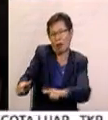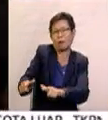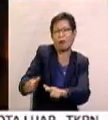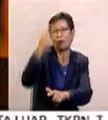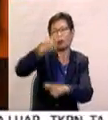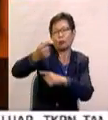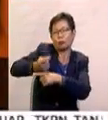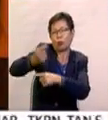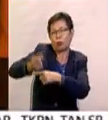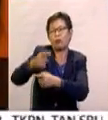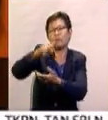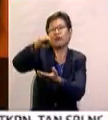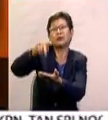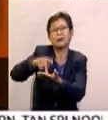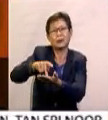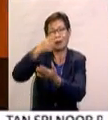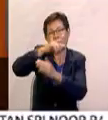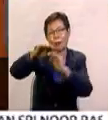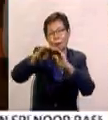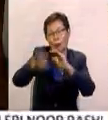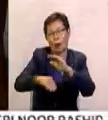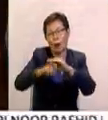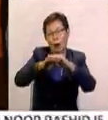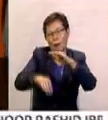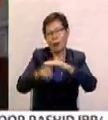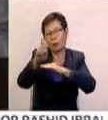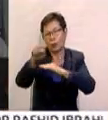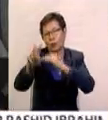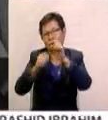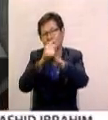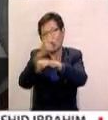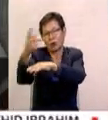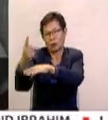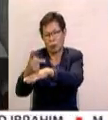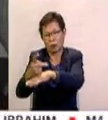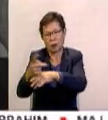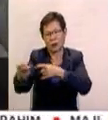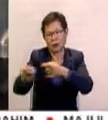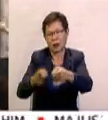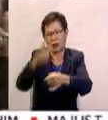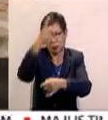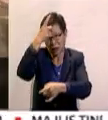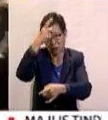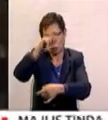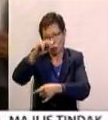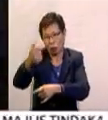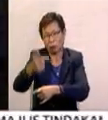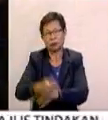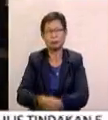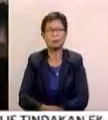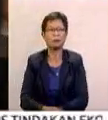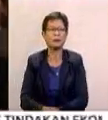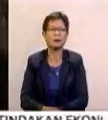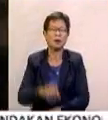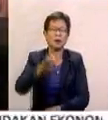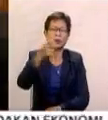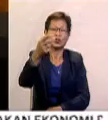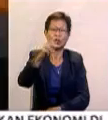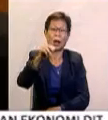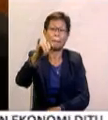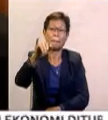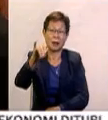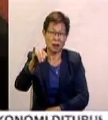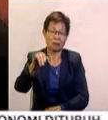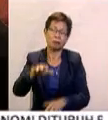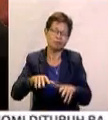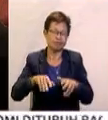menjalani sesi latihan pusat bawah 22 tahun kebangsaan di bawah kendalian Dato' Ong Kim Swee. Syahmi bagaimanapun